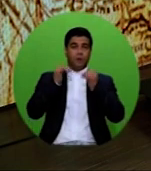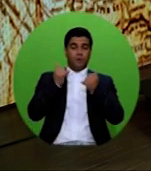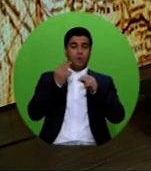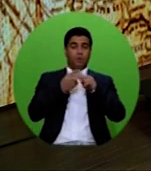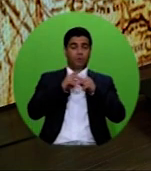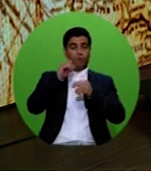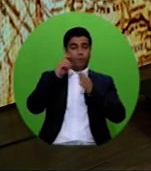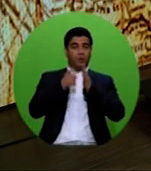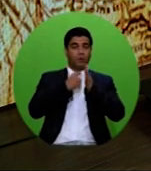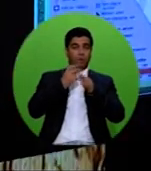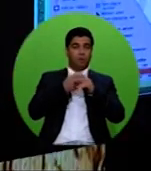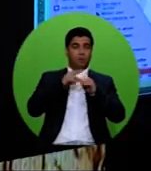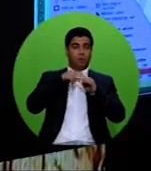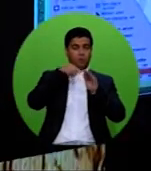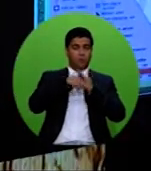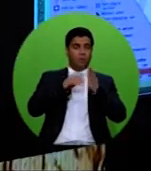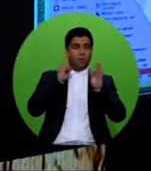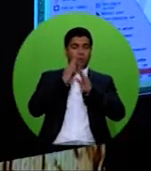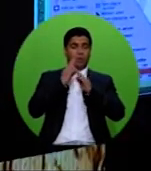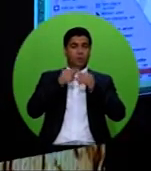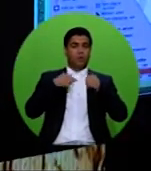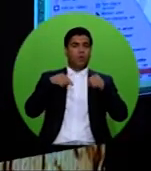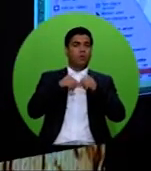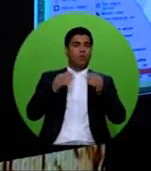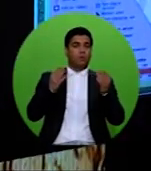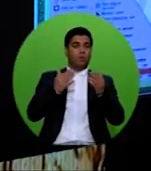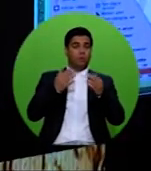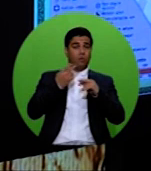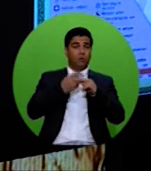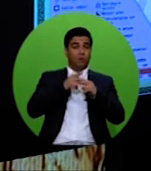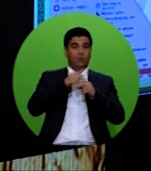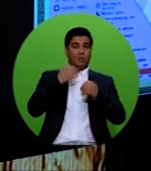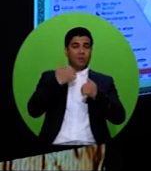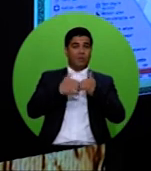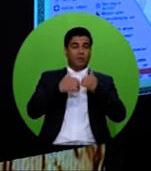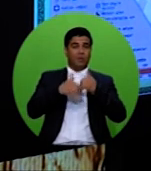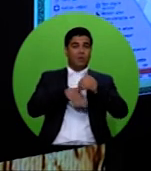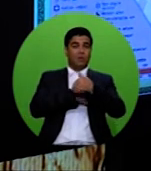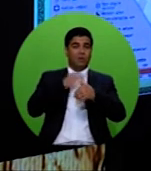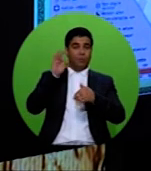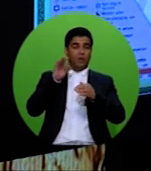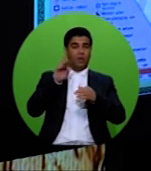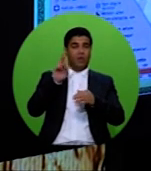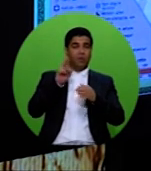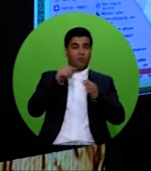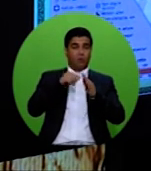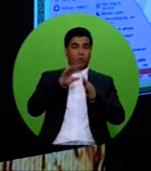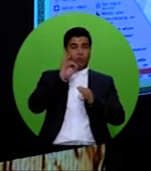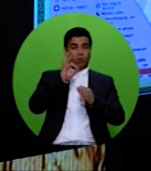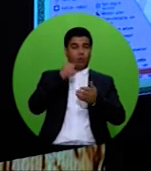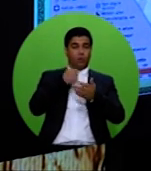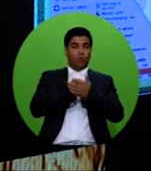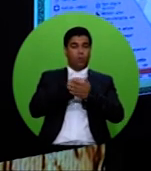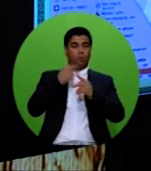же климатические особенности у этой территории? Посмотрите, средняя температура января составляет от 0